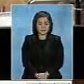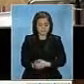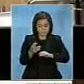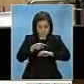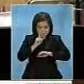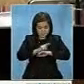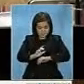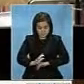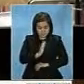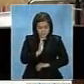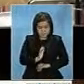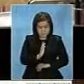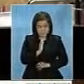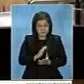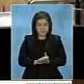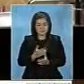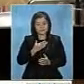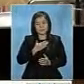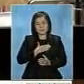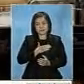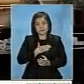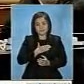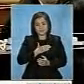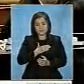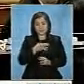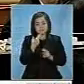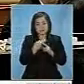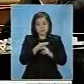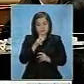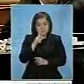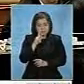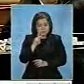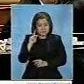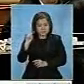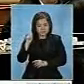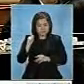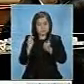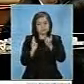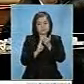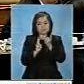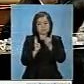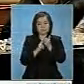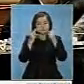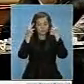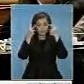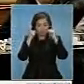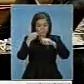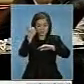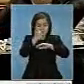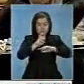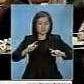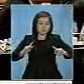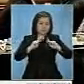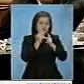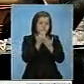ับเรียนท่านประธานที่เคารพครับผมนายกิติรัตน์ ณรนองรองนายกรัฐมนตรีและรัฐมนตรีว่าการกระทรวงการคลัง